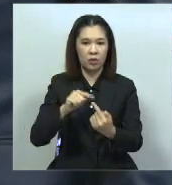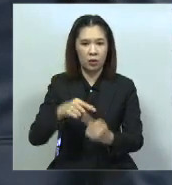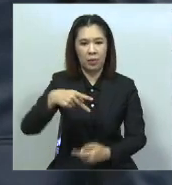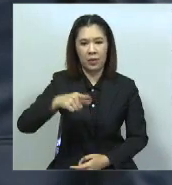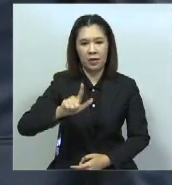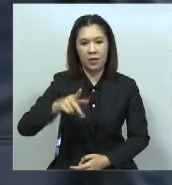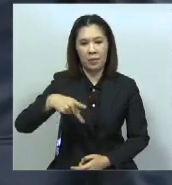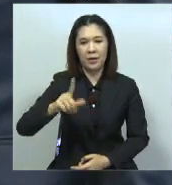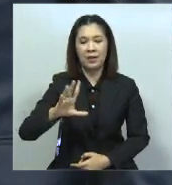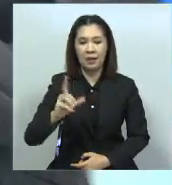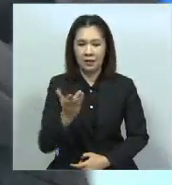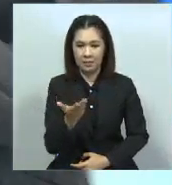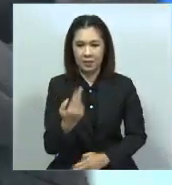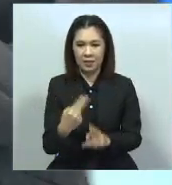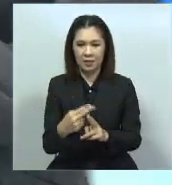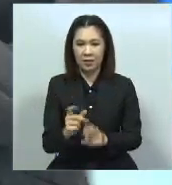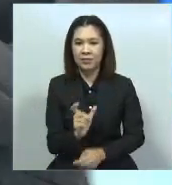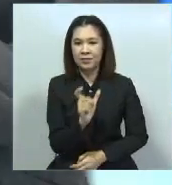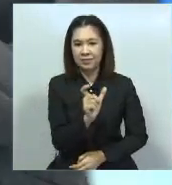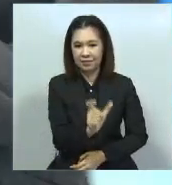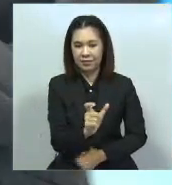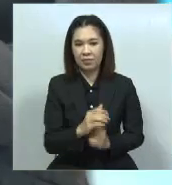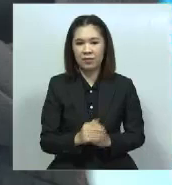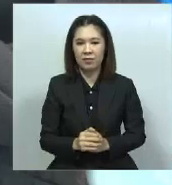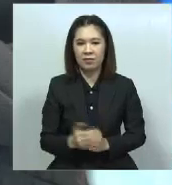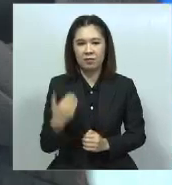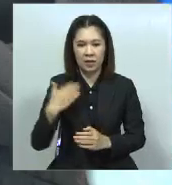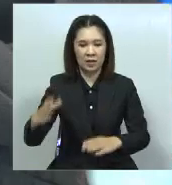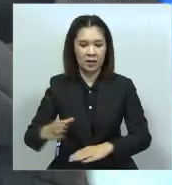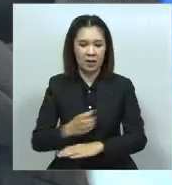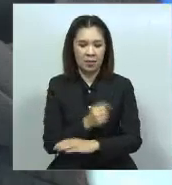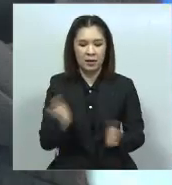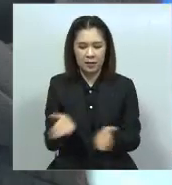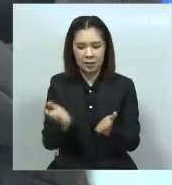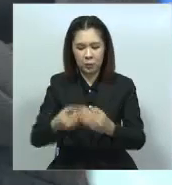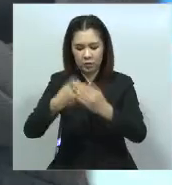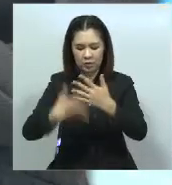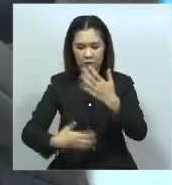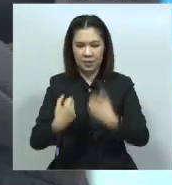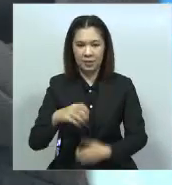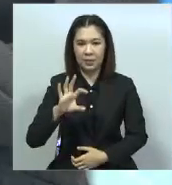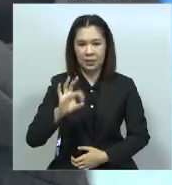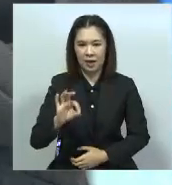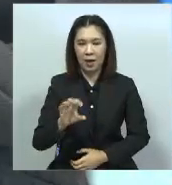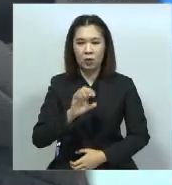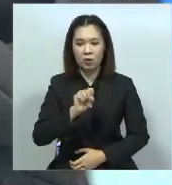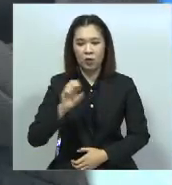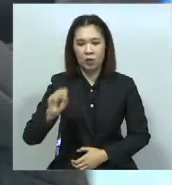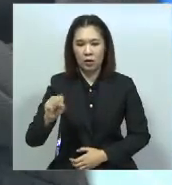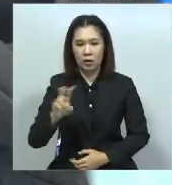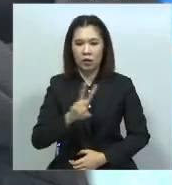ารัฐมีการเสนอชื่อของพลเอกประยุทธ์นั้นมีพรรคการเมืองสนับสนุนทั้งหมด19พรรคมีจำนวนส.ส.สนับสนุ